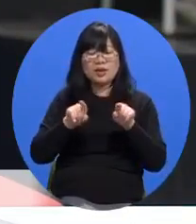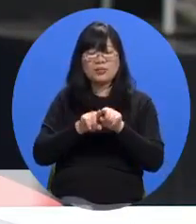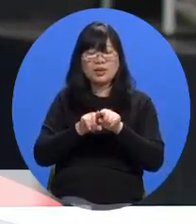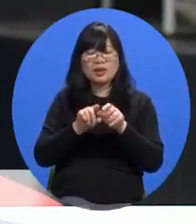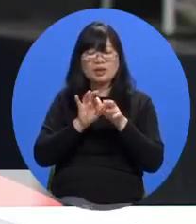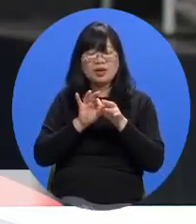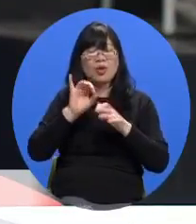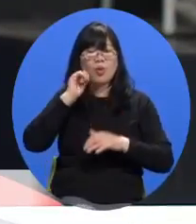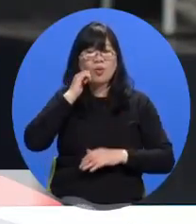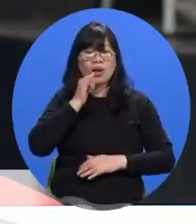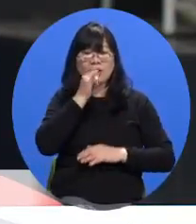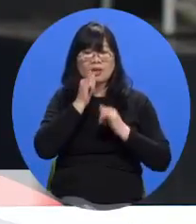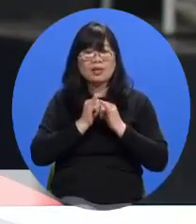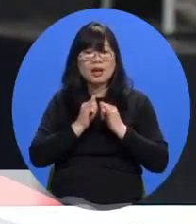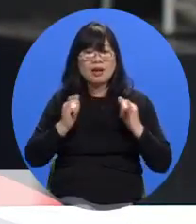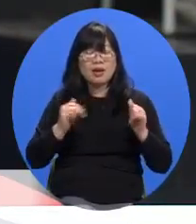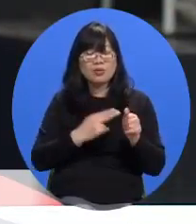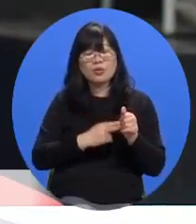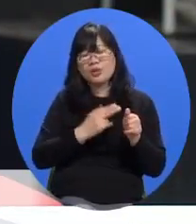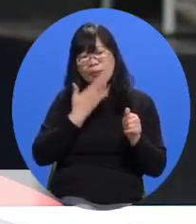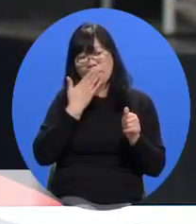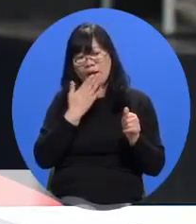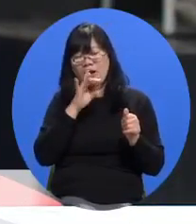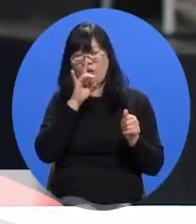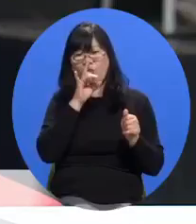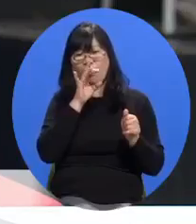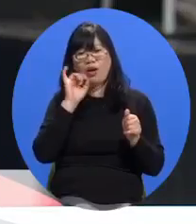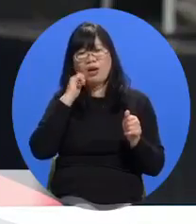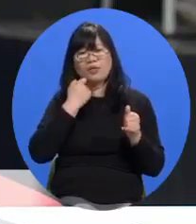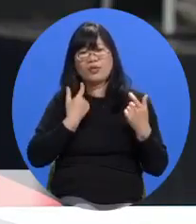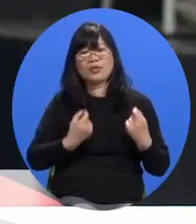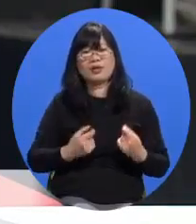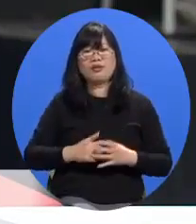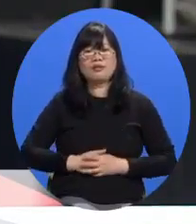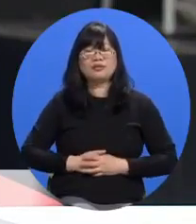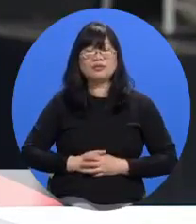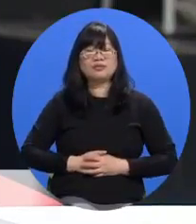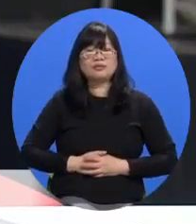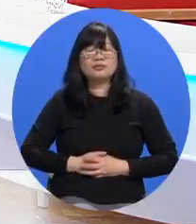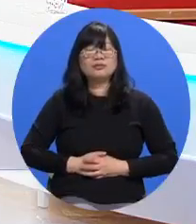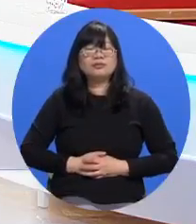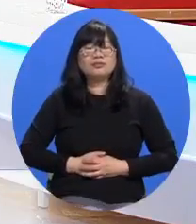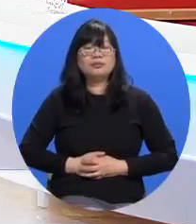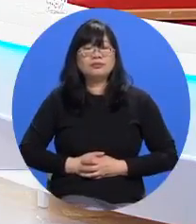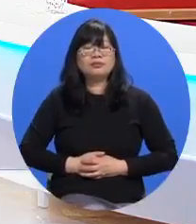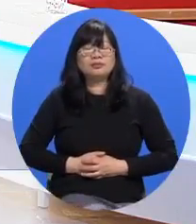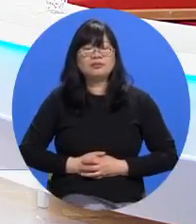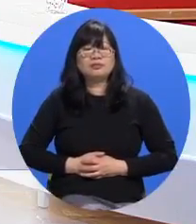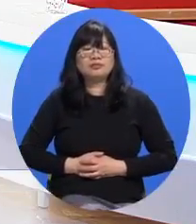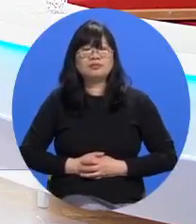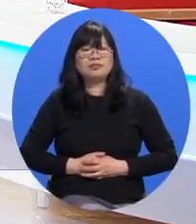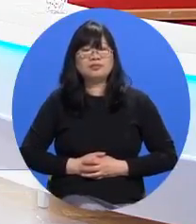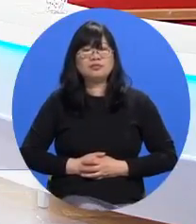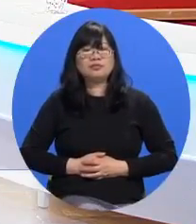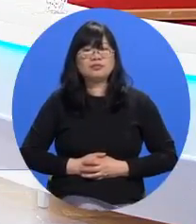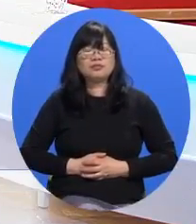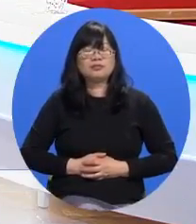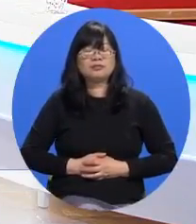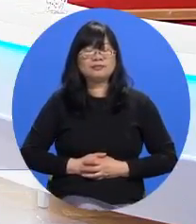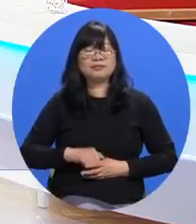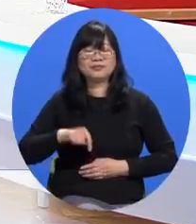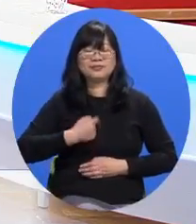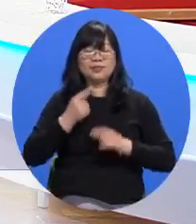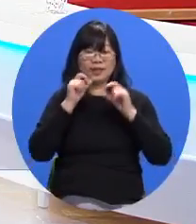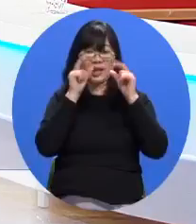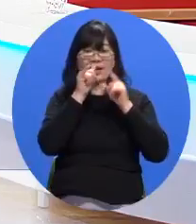관계를 어려워하는 사람은 교사가 되어서는 안 된다라는 생각을 네. 하고 있어요. 네, 우리 박정현 선생님 어떻게 들으셨나요? 많이 자성을 하게